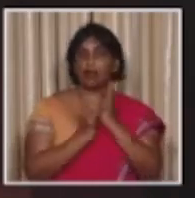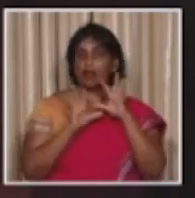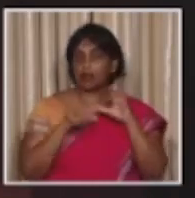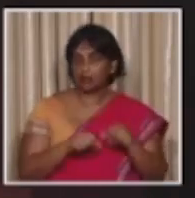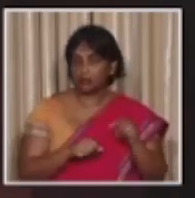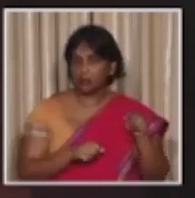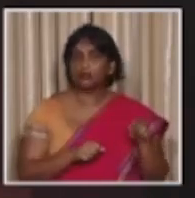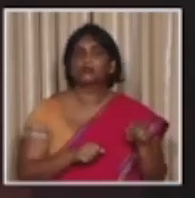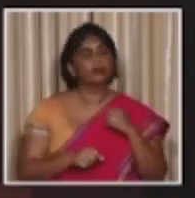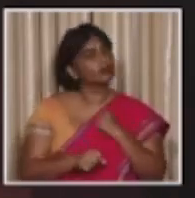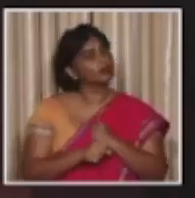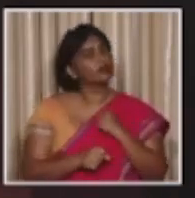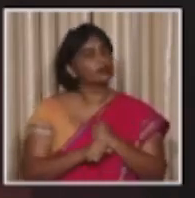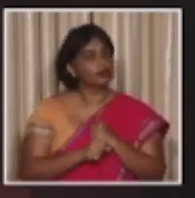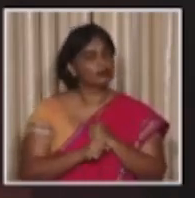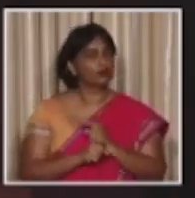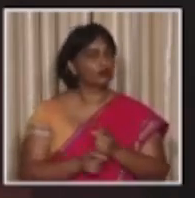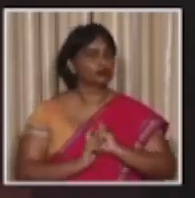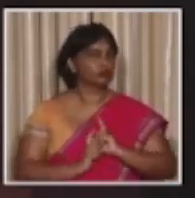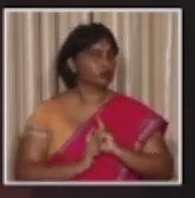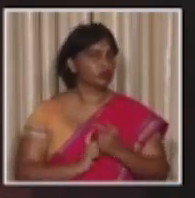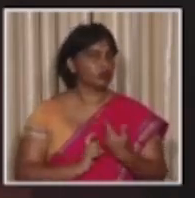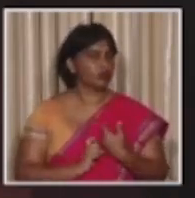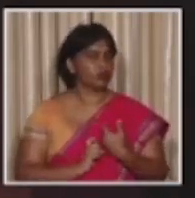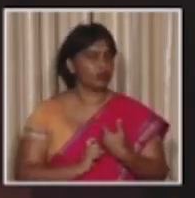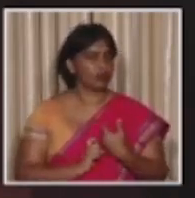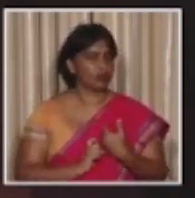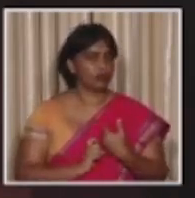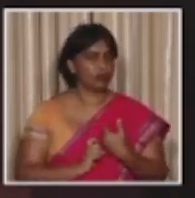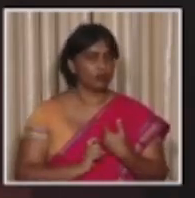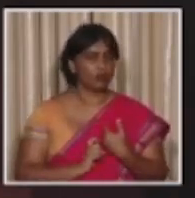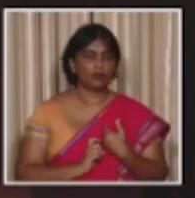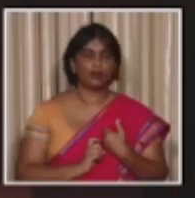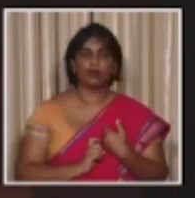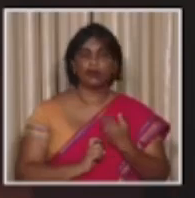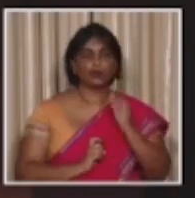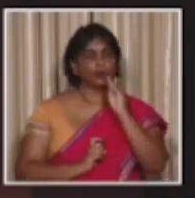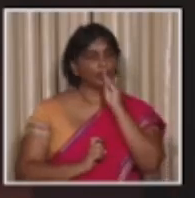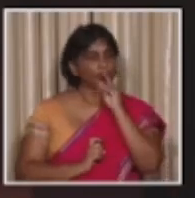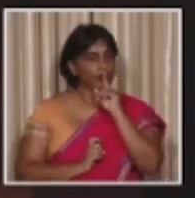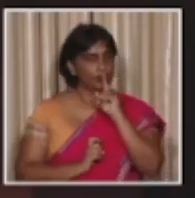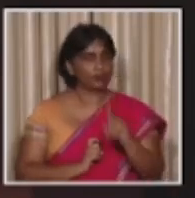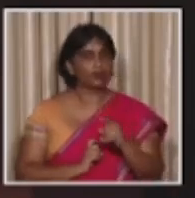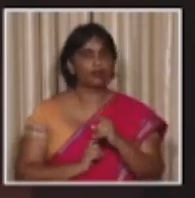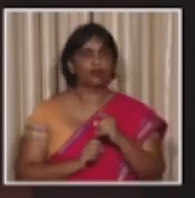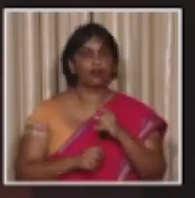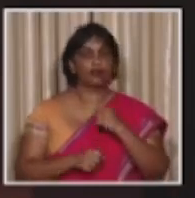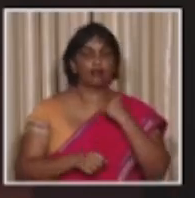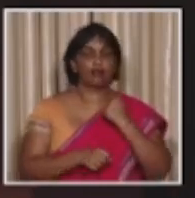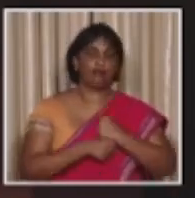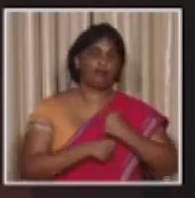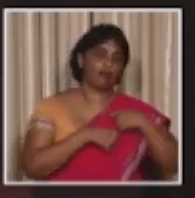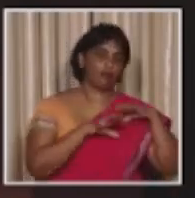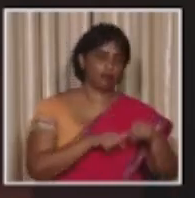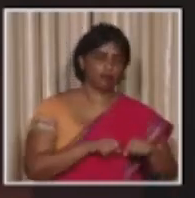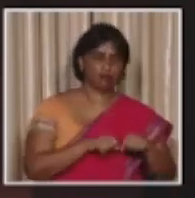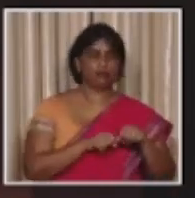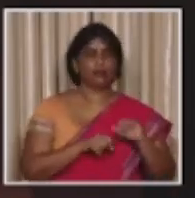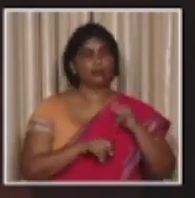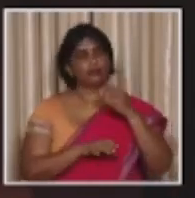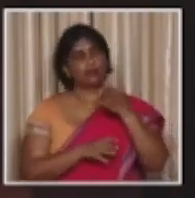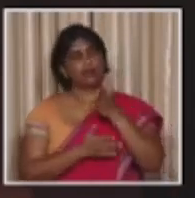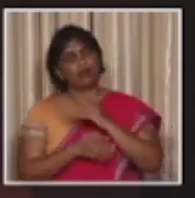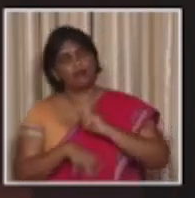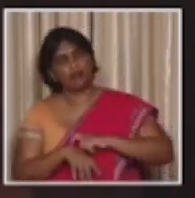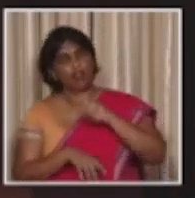සම්බන්ධයෙන් රජයේ ස්ථාවරයේ කුමක්ද එක වෙලාවකට කියනවා මේ ඉඩම මිල්කෝ එකට අයිතිය කියලා තව වෙලාවක කියනවා මේ